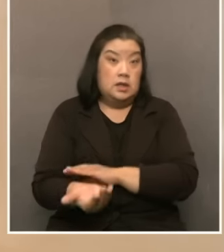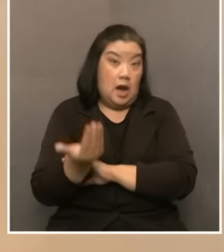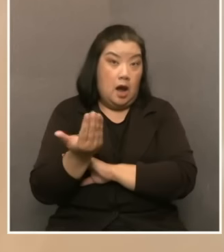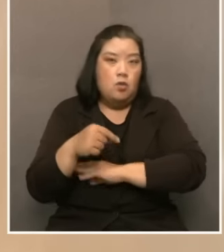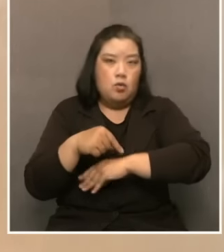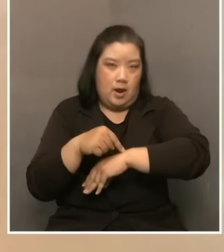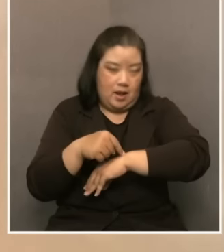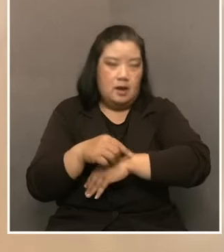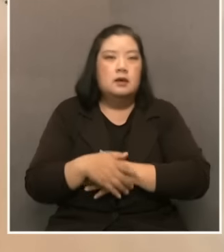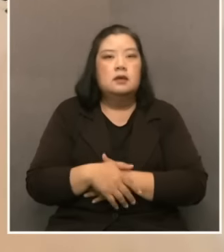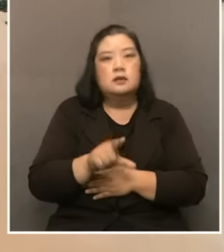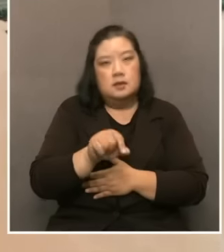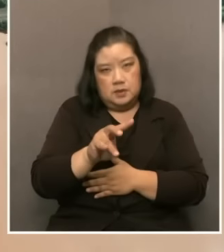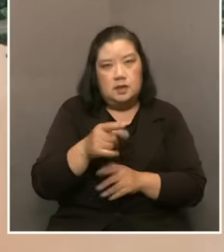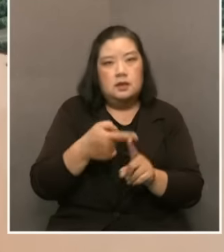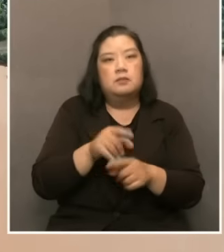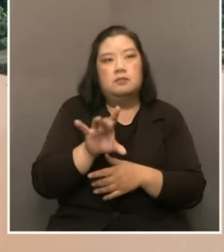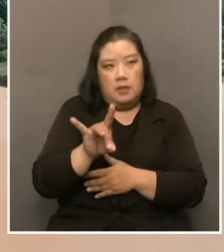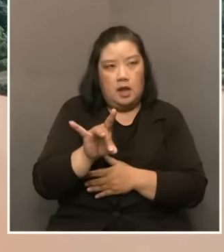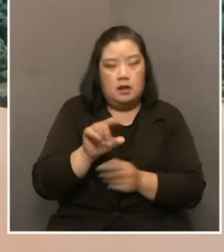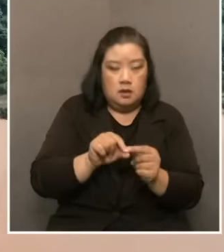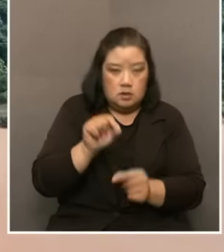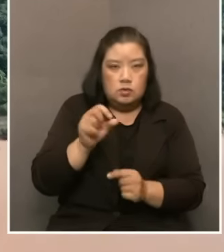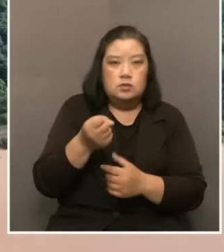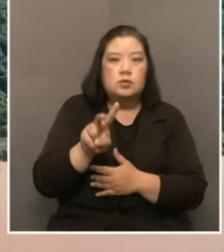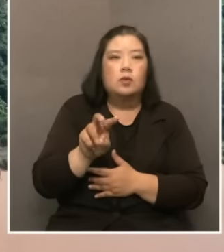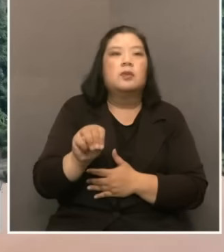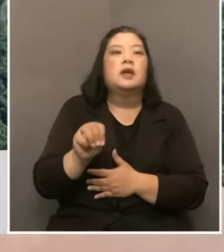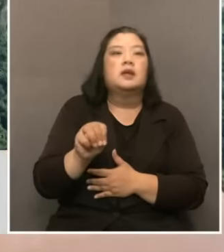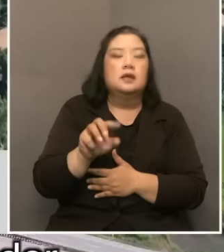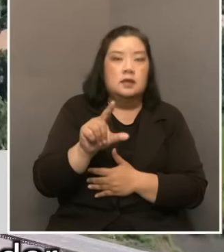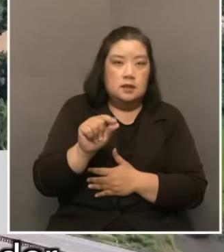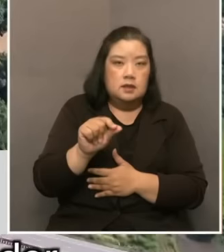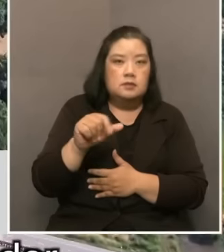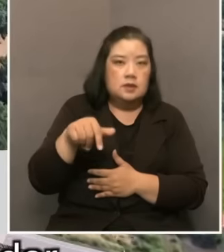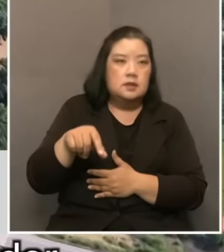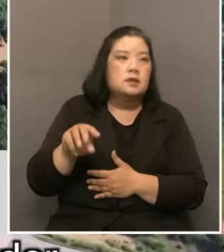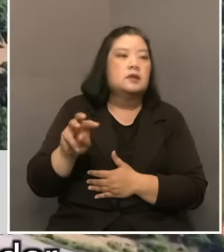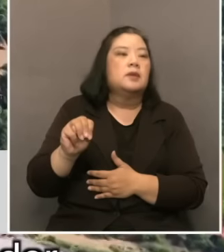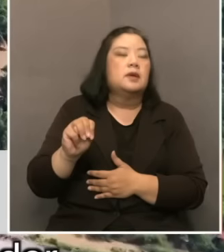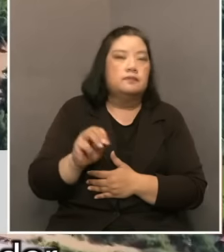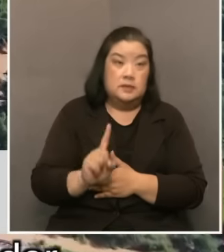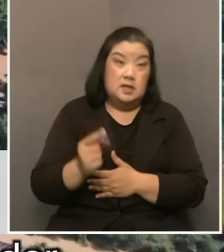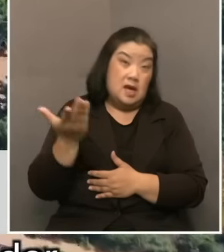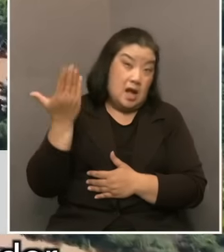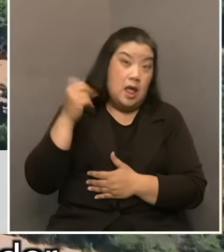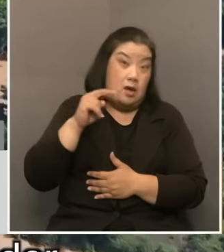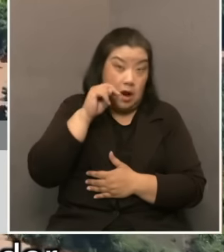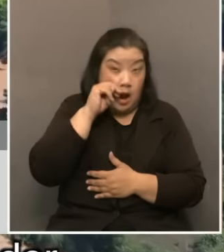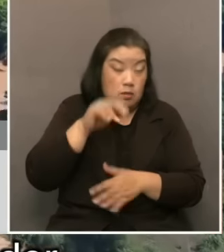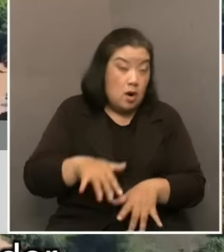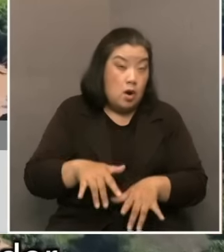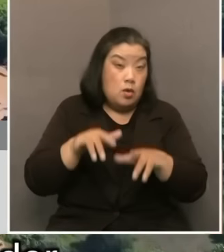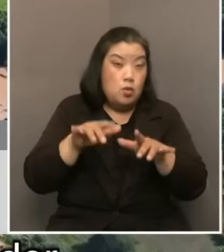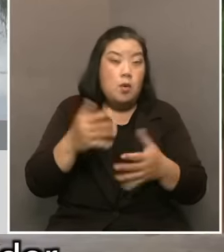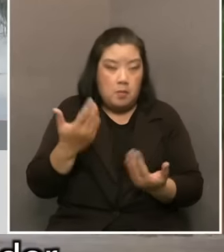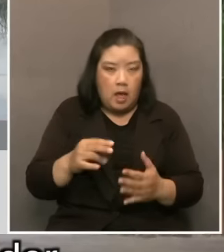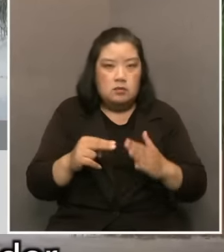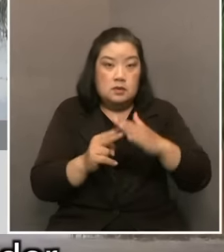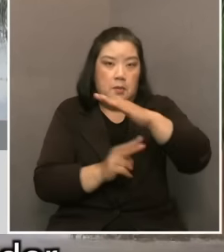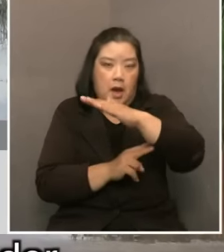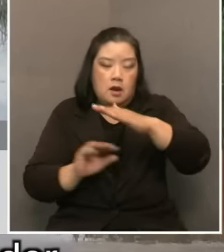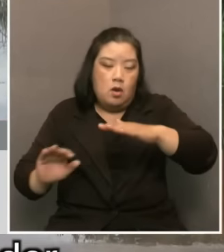สิงหาคมวัดได้ 12มต 20ซมหลังก่อนหน้านี้เนี่ยน้ำได้เอ่อท่วมจุดกลับรถใต้สะพาน